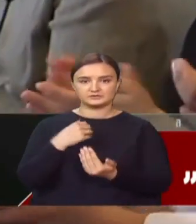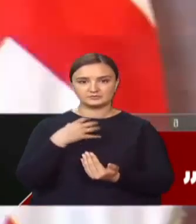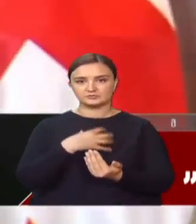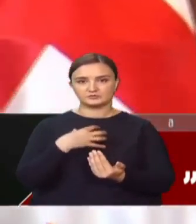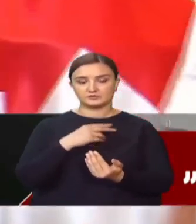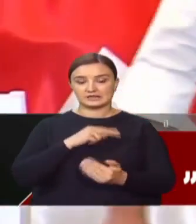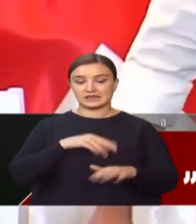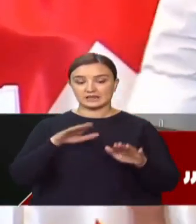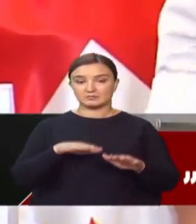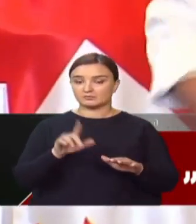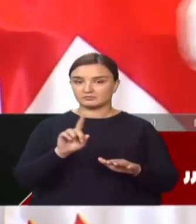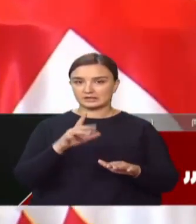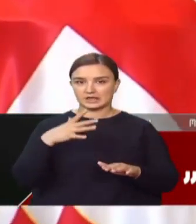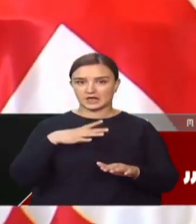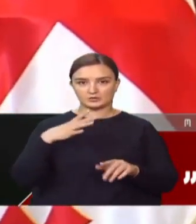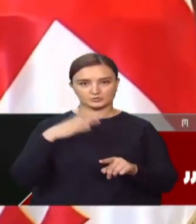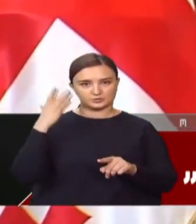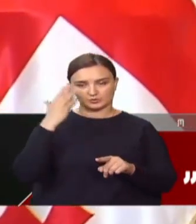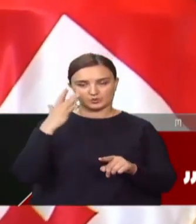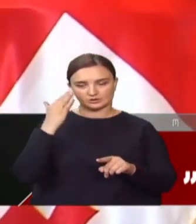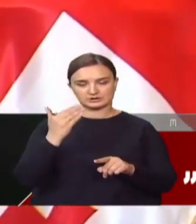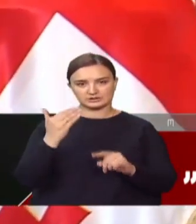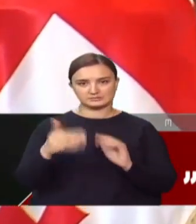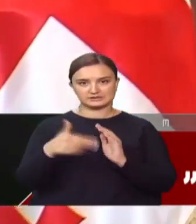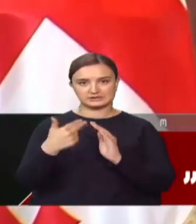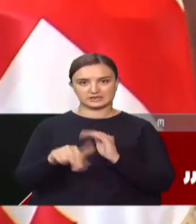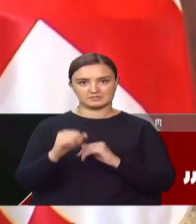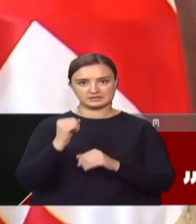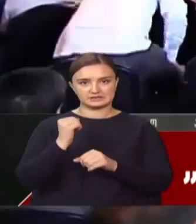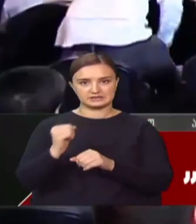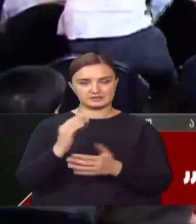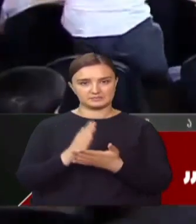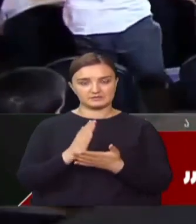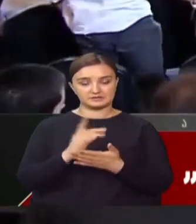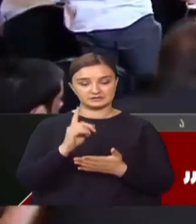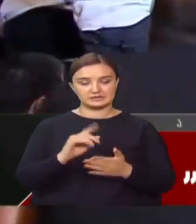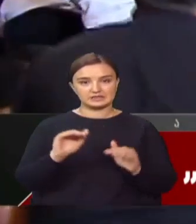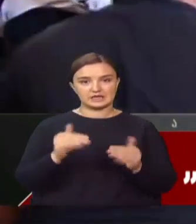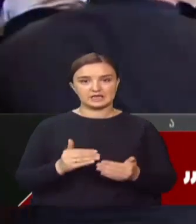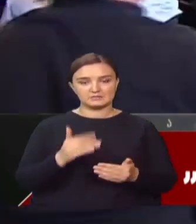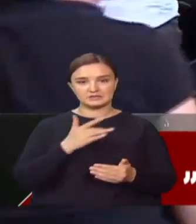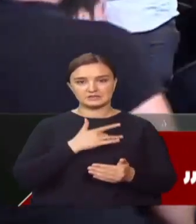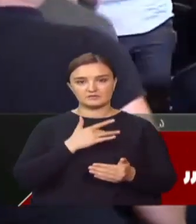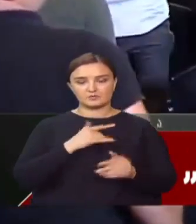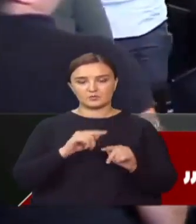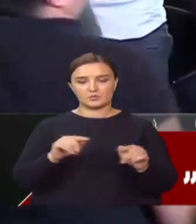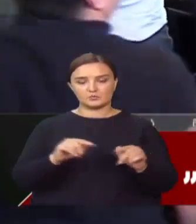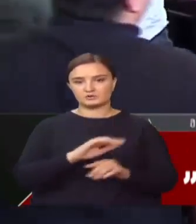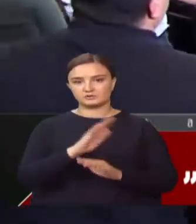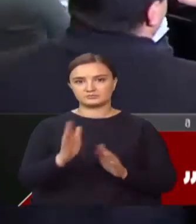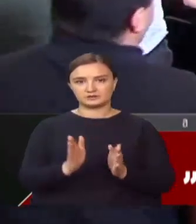არა თანამდებობები, არამედ ქართული ოცნების დამარცხება, ნაკლებად სავარაუდოა, რომ ოპოზიცია მთელი